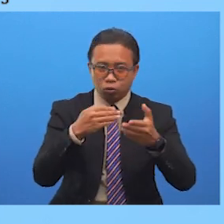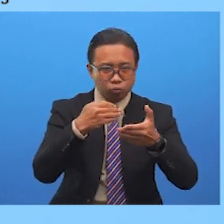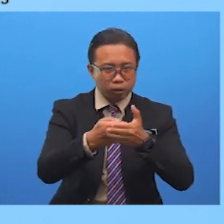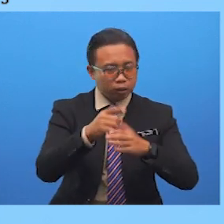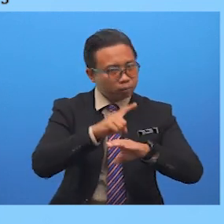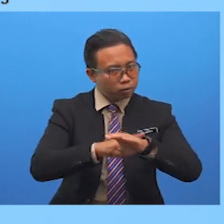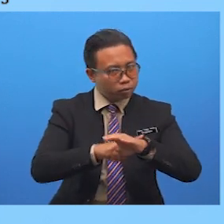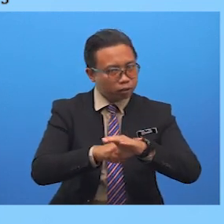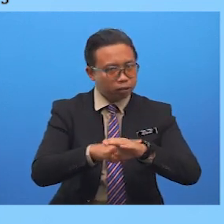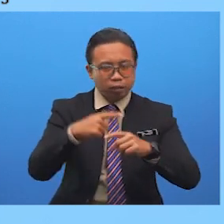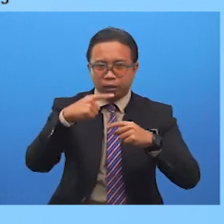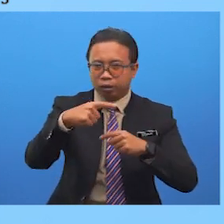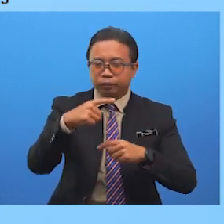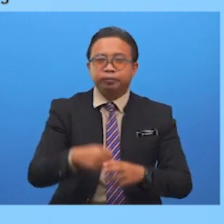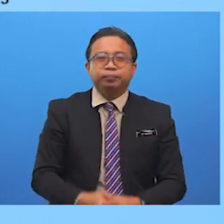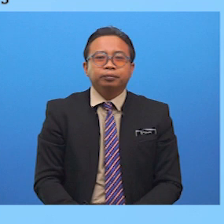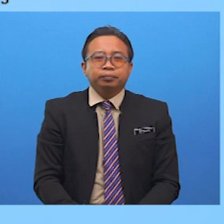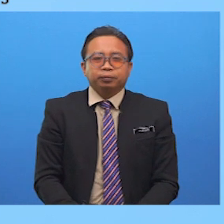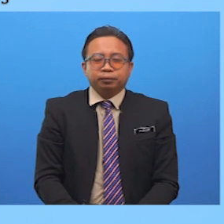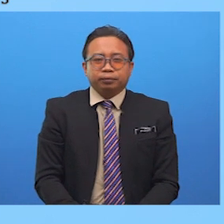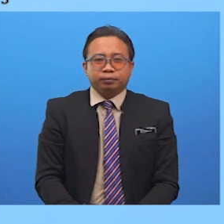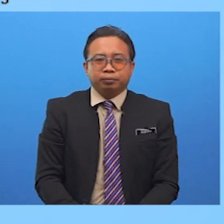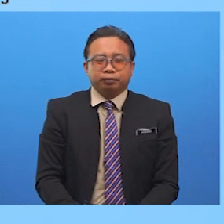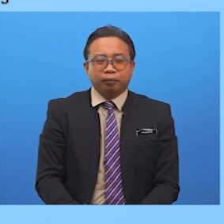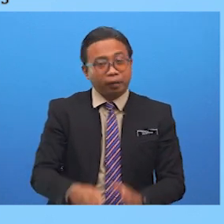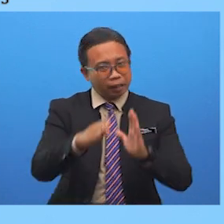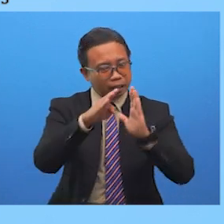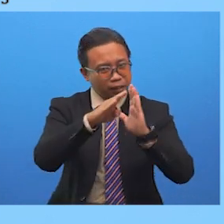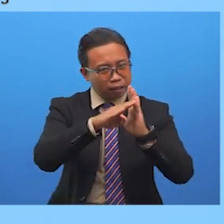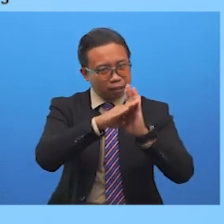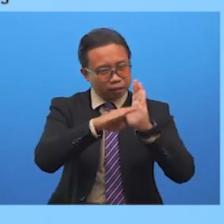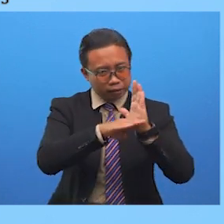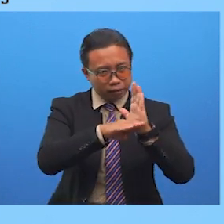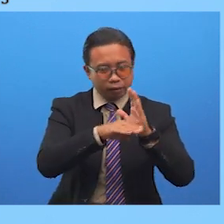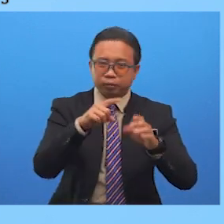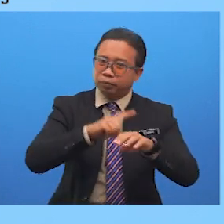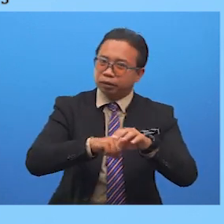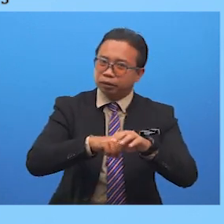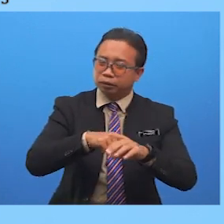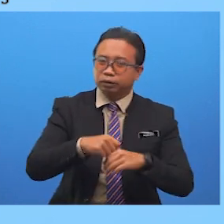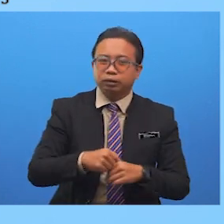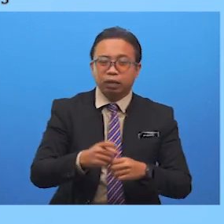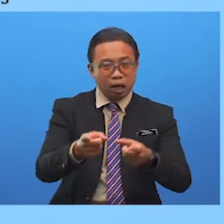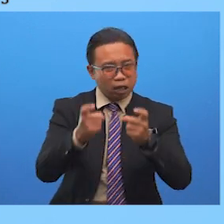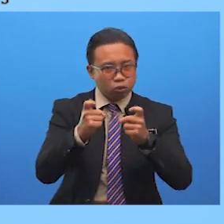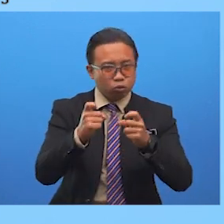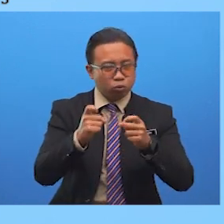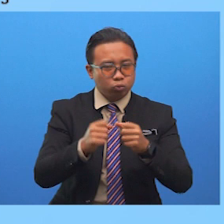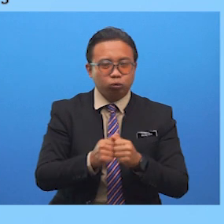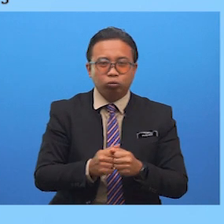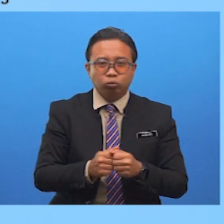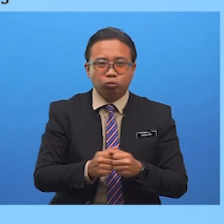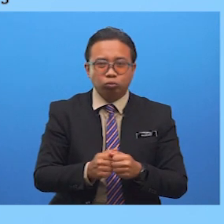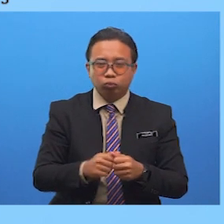terhadap masa adalah negatif sekadar perubahan laju terhadap kadar perubahan